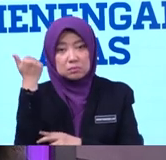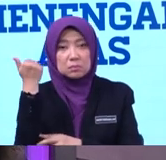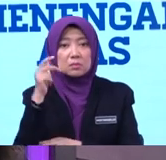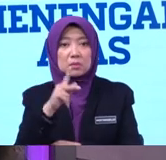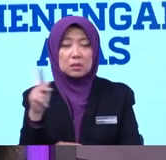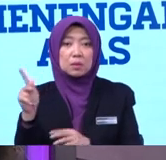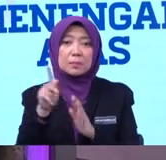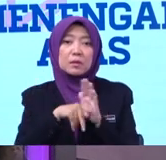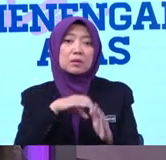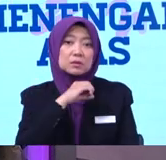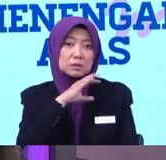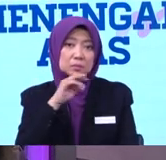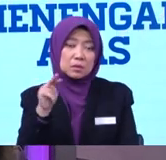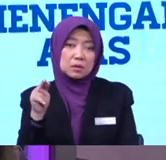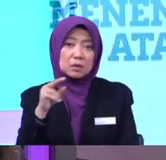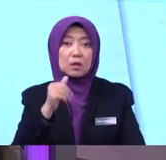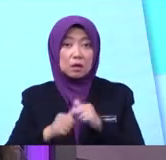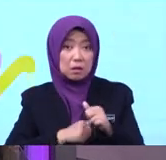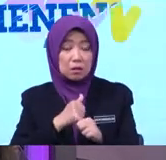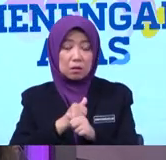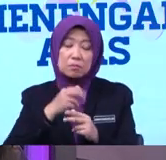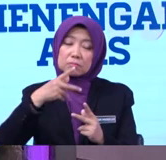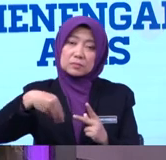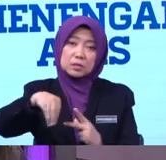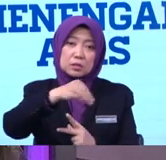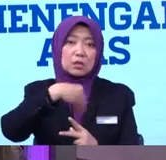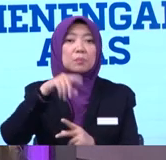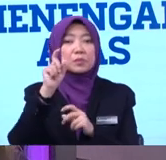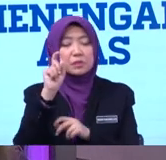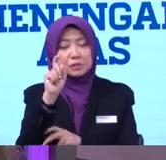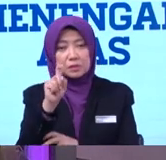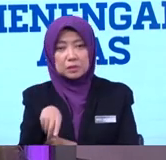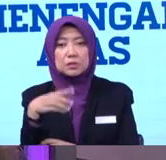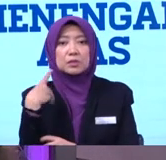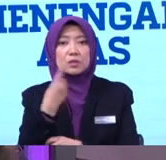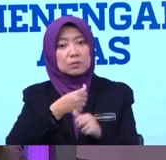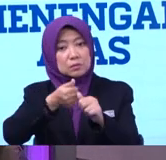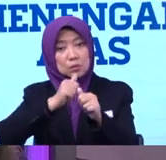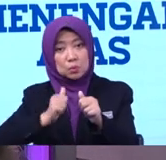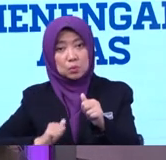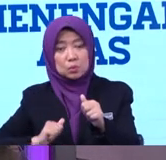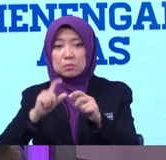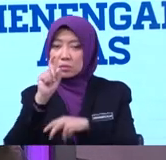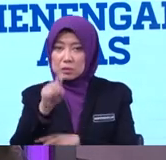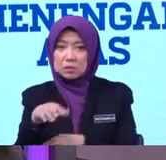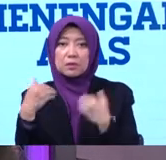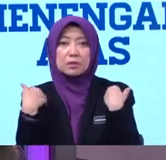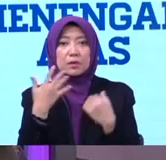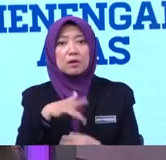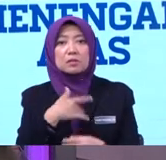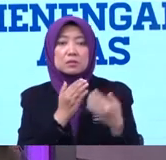sekitar batunya kita dapat elak kan sebab kita perlu ada rasa tanggung jawab untuk pastikan